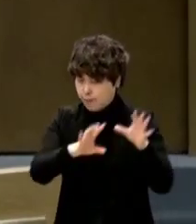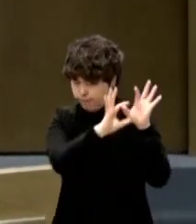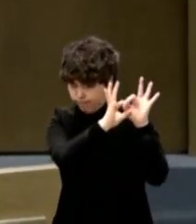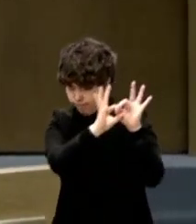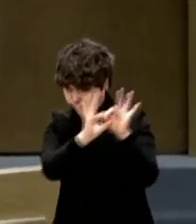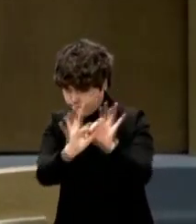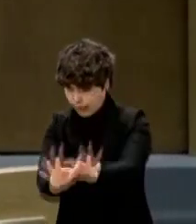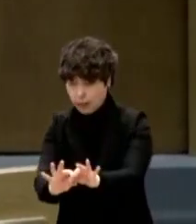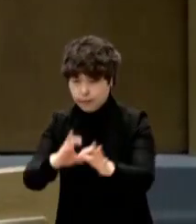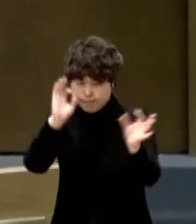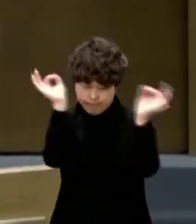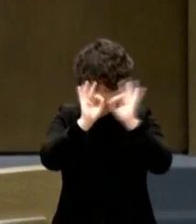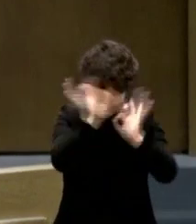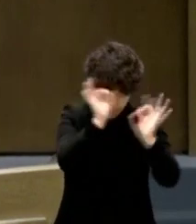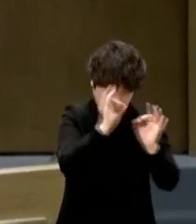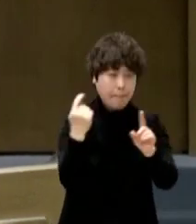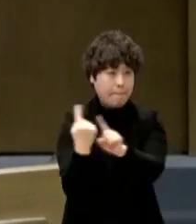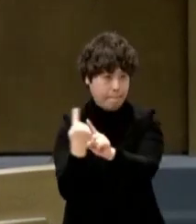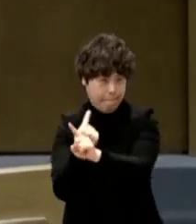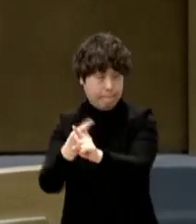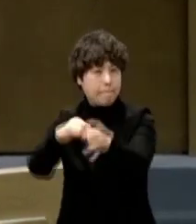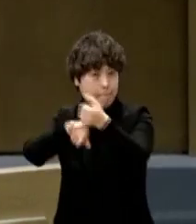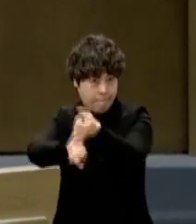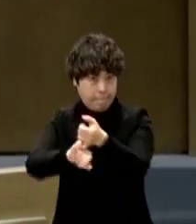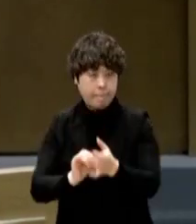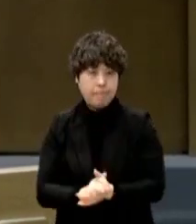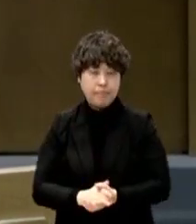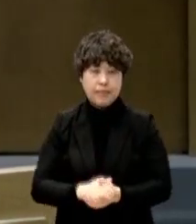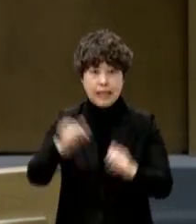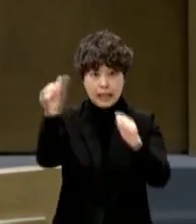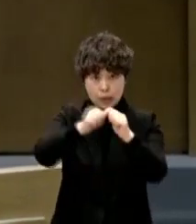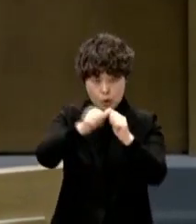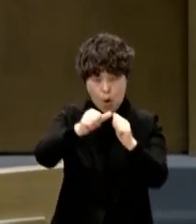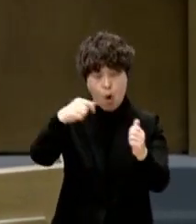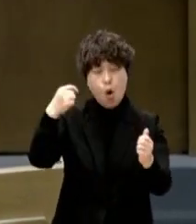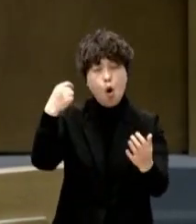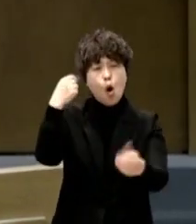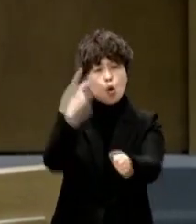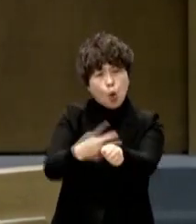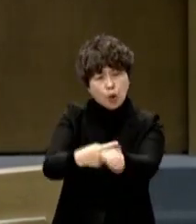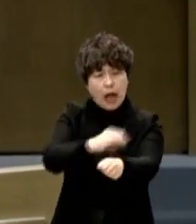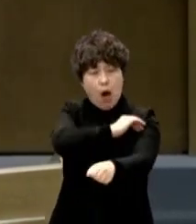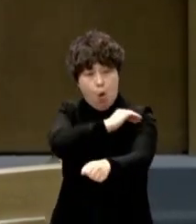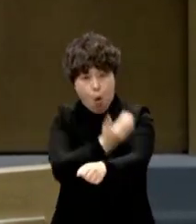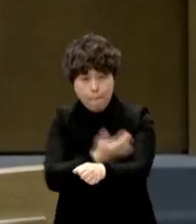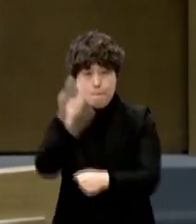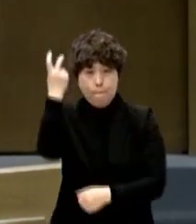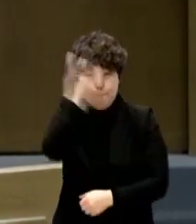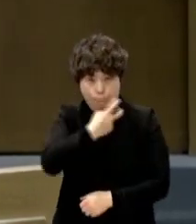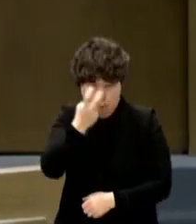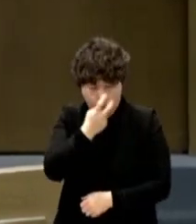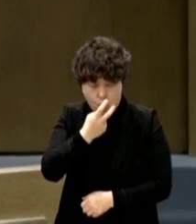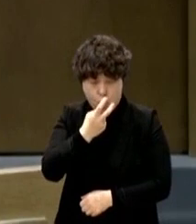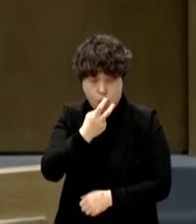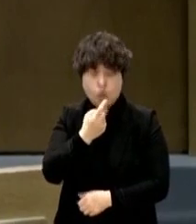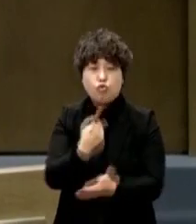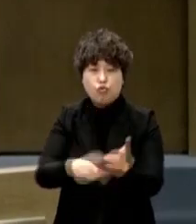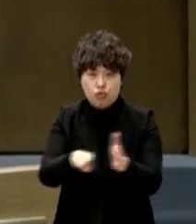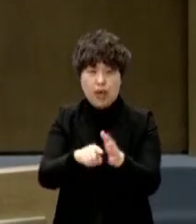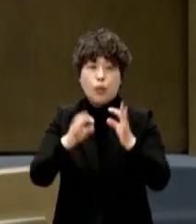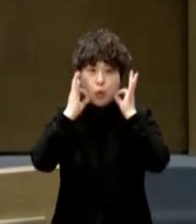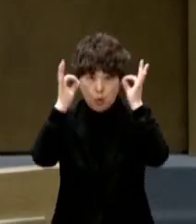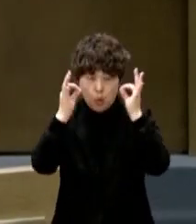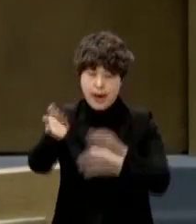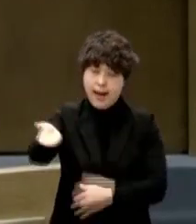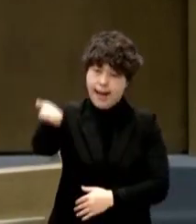지속적으로 찾아 개선해 나가겠습니다. 다섯째, 교권 보호와 역량 강화를 위해 노력하겠습니다. 지난해